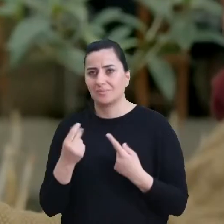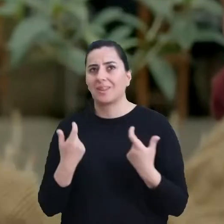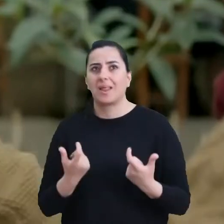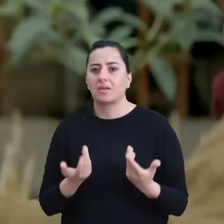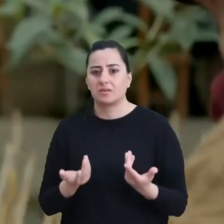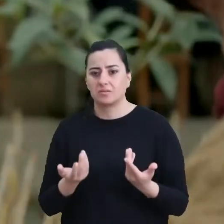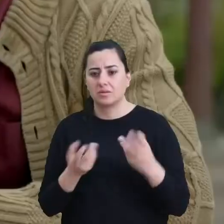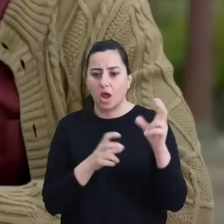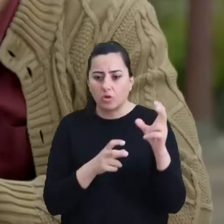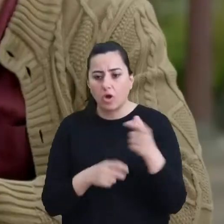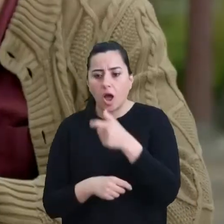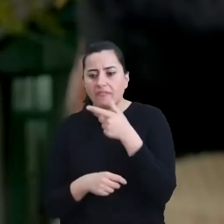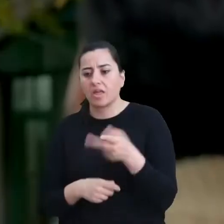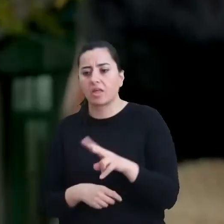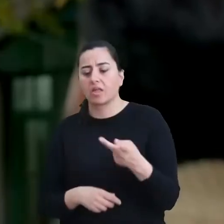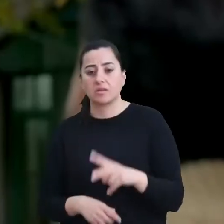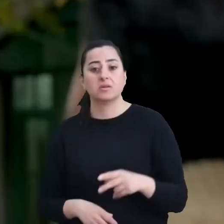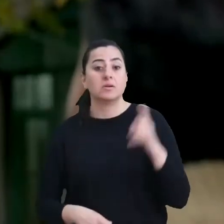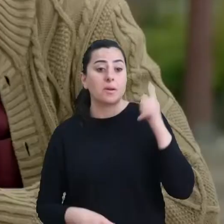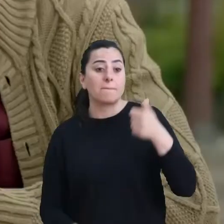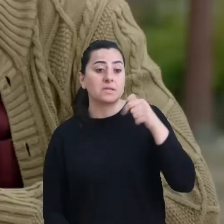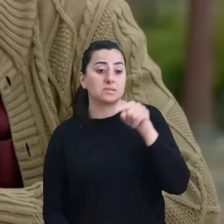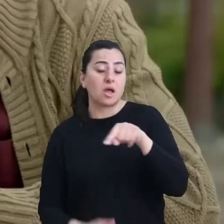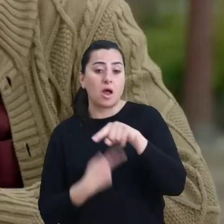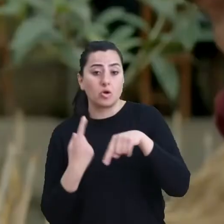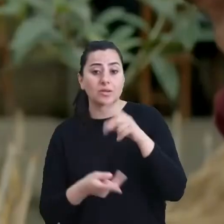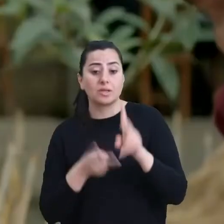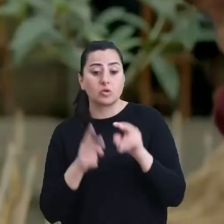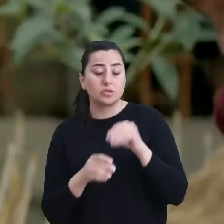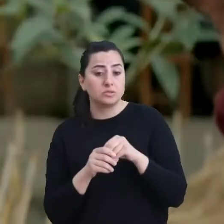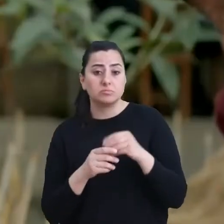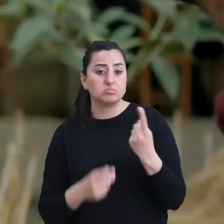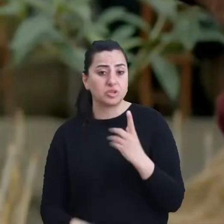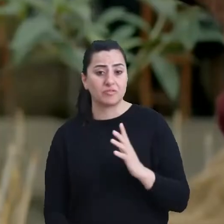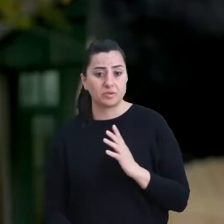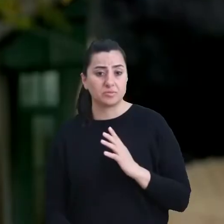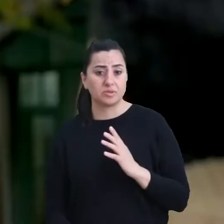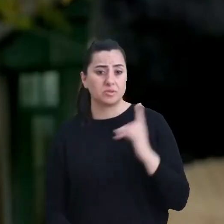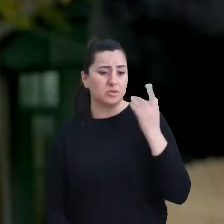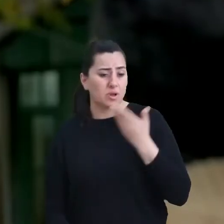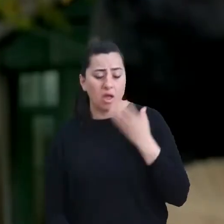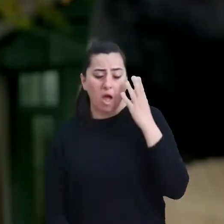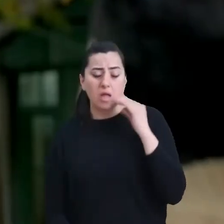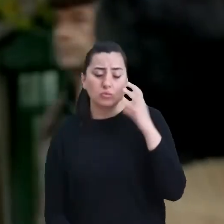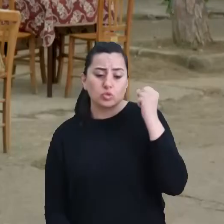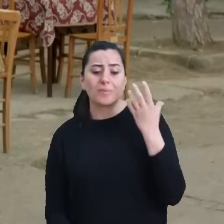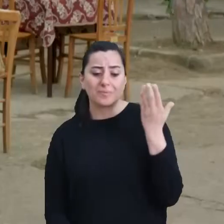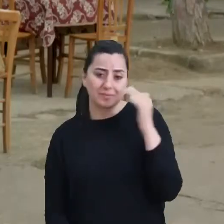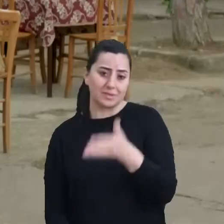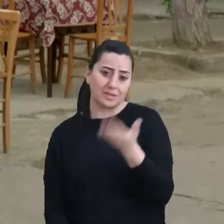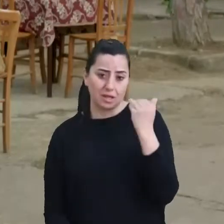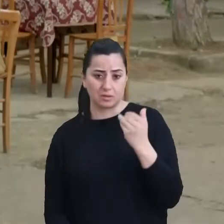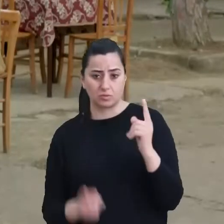nerede olacak? Ya radyodadır ya kahvede. Başkan seni çağırıyor. Tiyatro işiyle ilgili mi? Bir şeyler varmış. Bir şeyler bir şeyler dedi ama ben aklımda tutamadım.